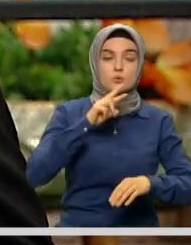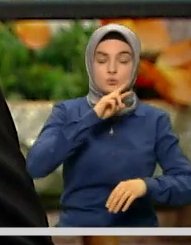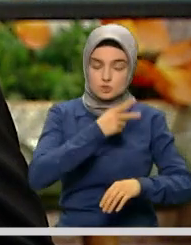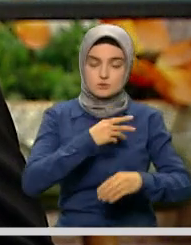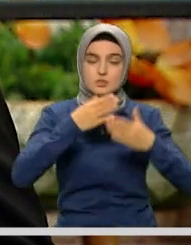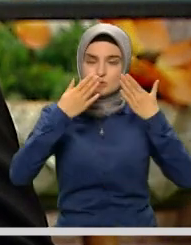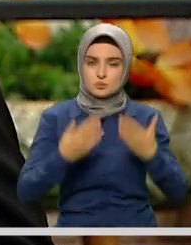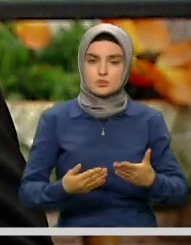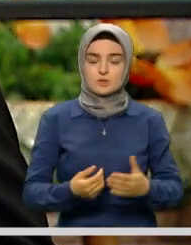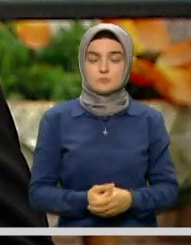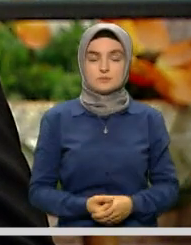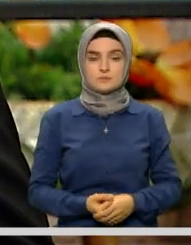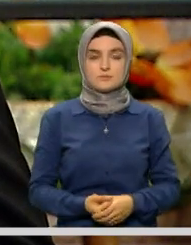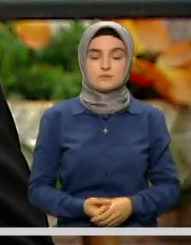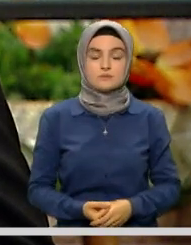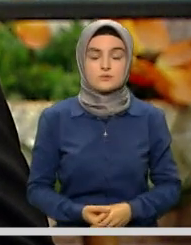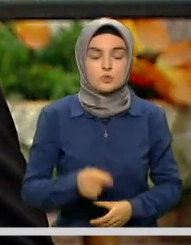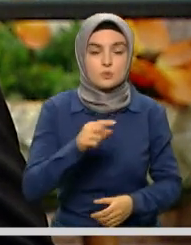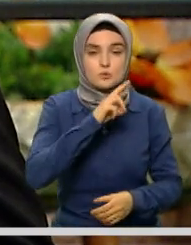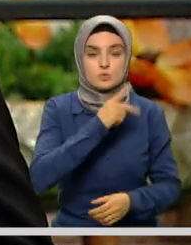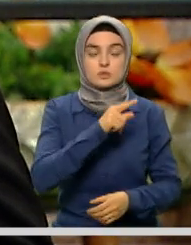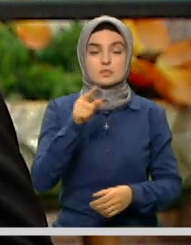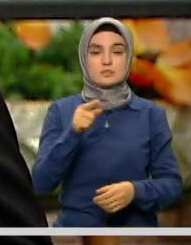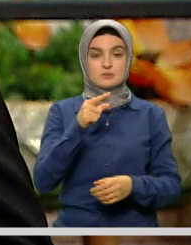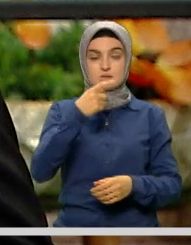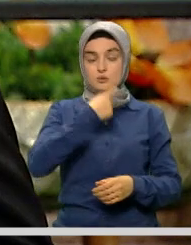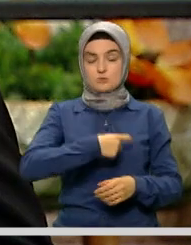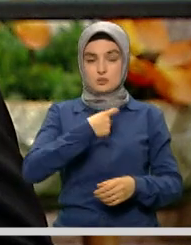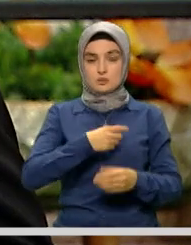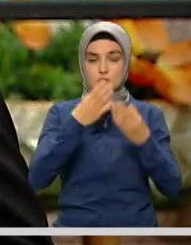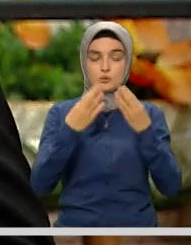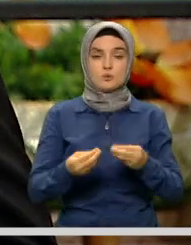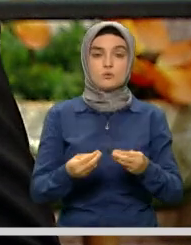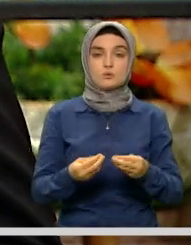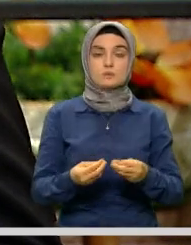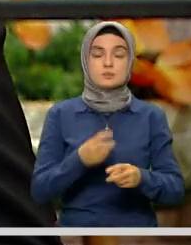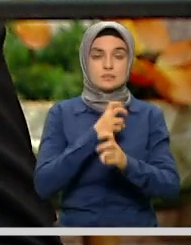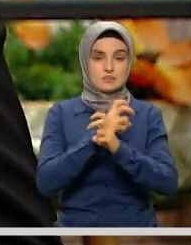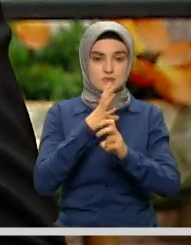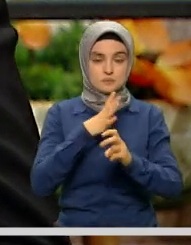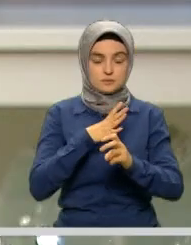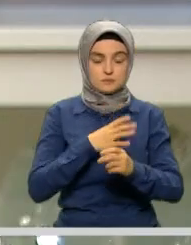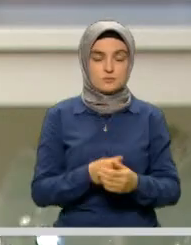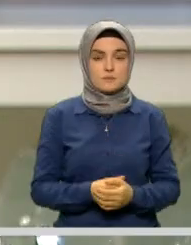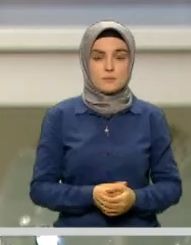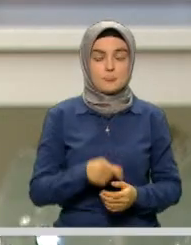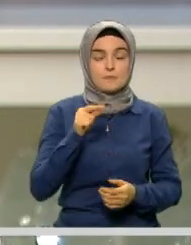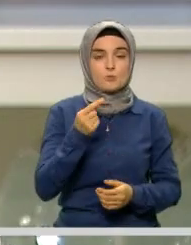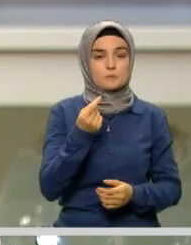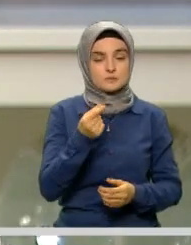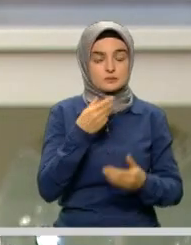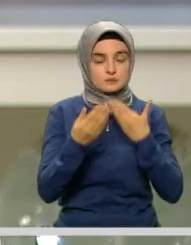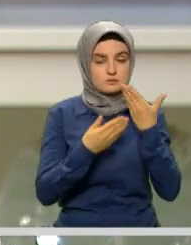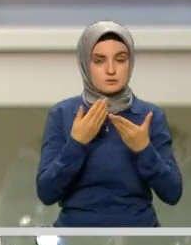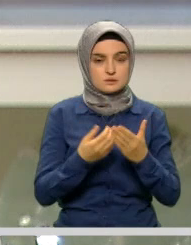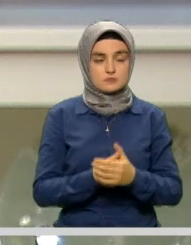o günah ile aynileşmek, o günahın artık sizde bir karakter haline gelmesi tehlikesi vardır. Peki. Hocam tam buradan biraz detaylandıralım mı şimdi?